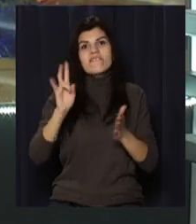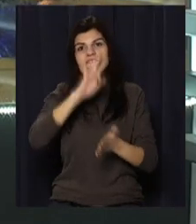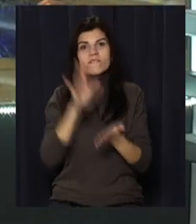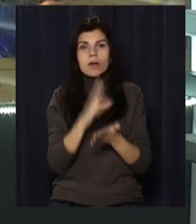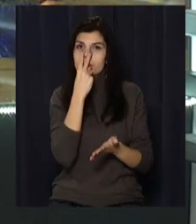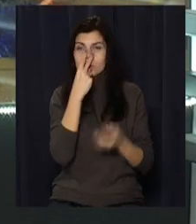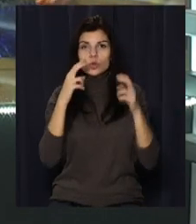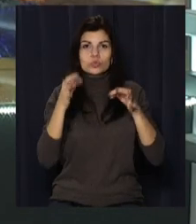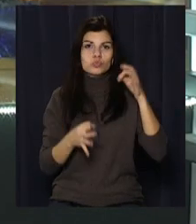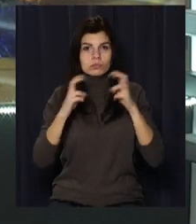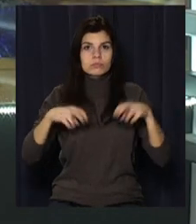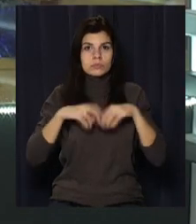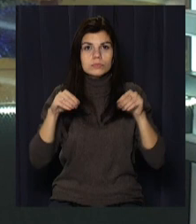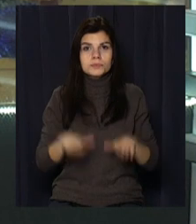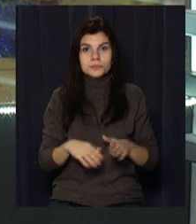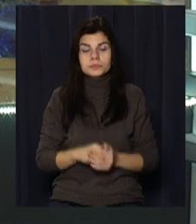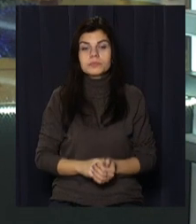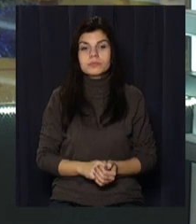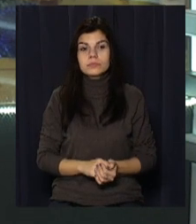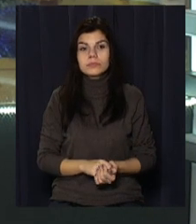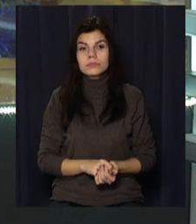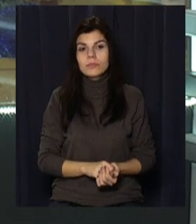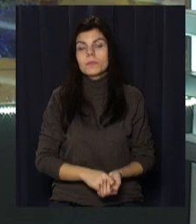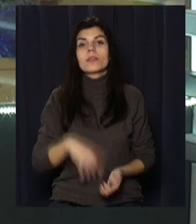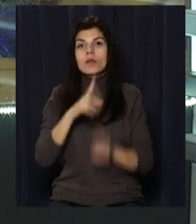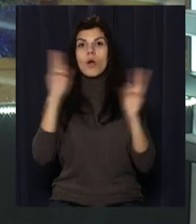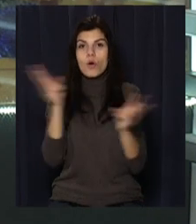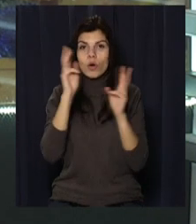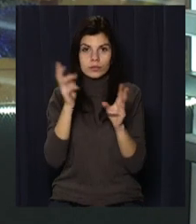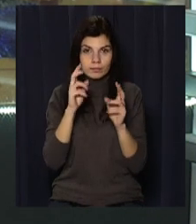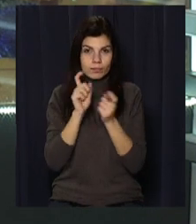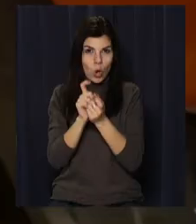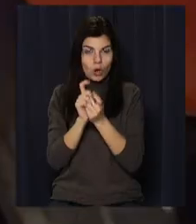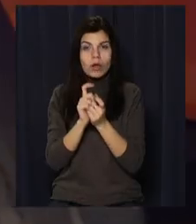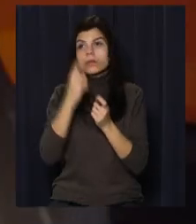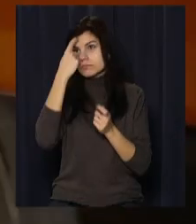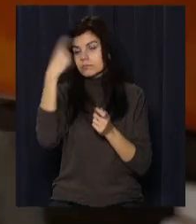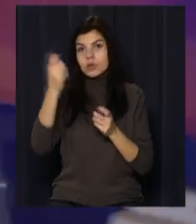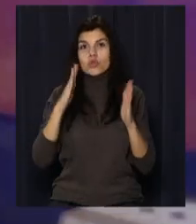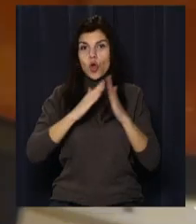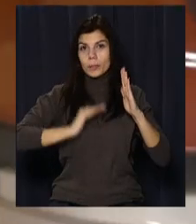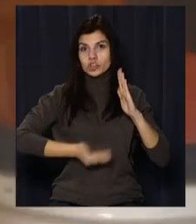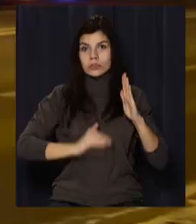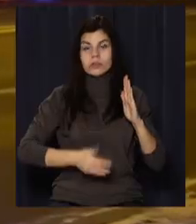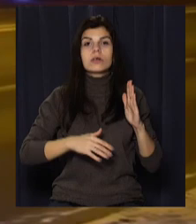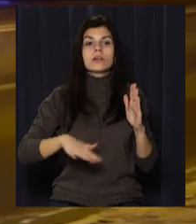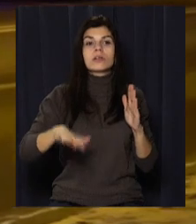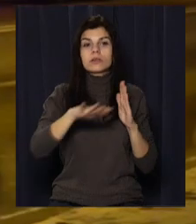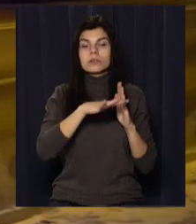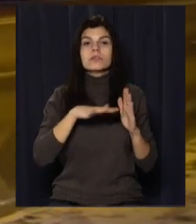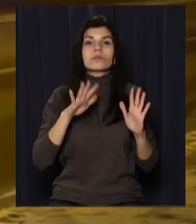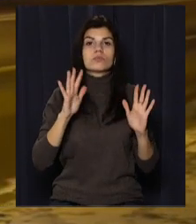Боролися з вогнем більш як півтори години. Повідомлення про пожежу у приватному секторі ВНД районі надійшло до служби порятунку